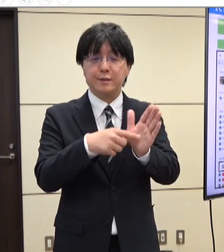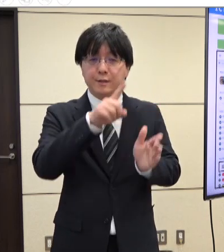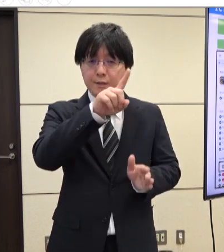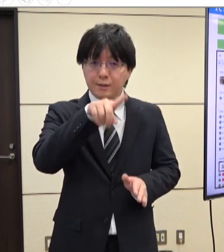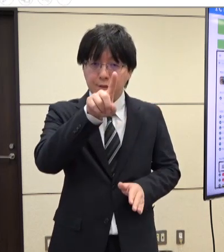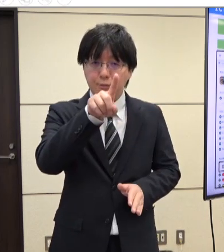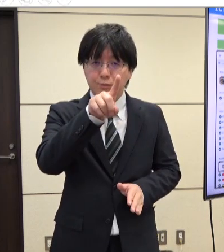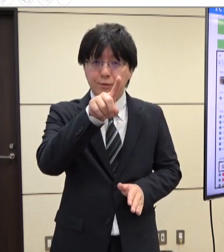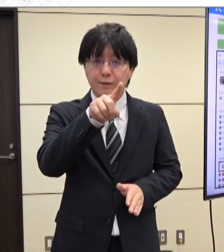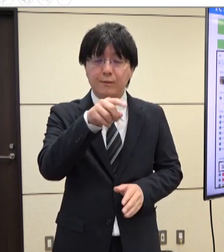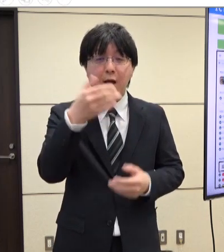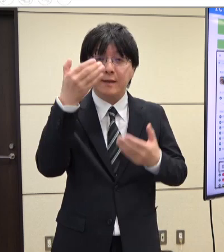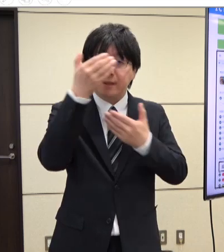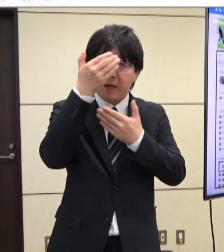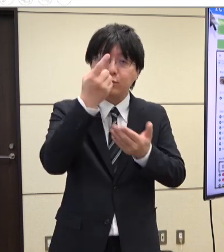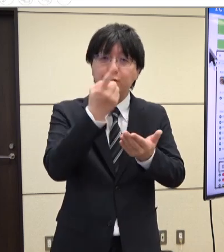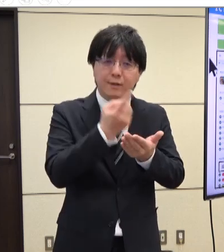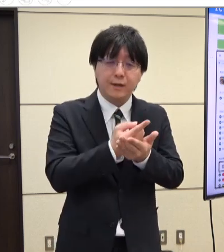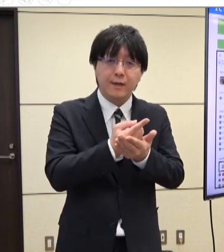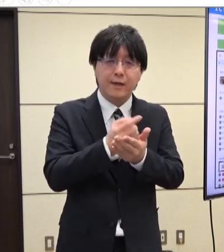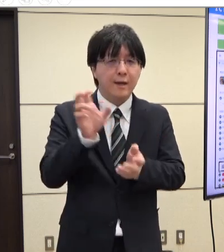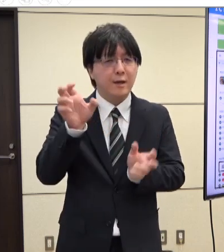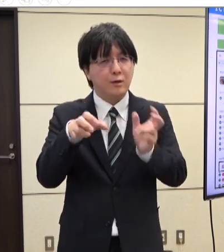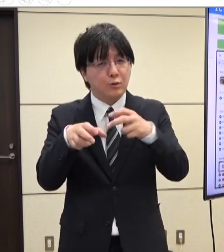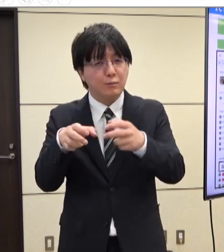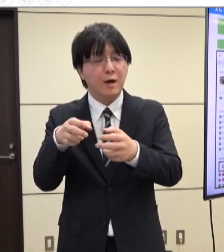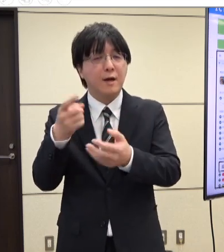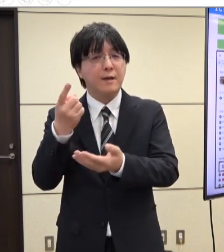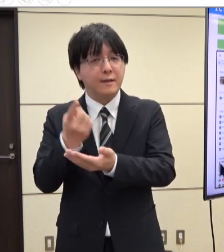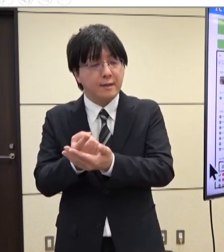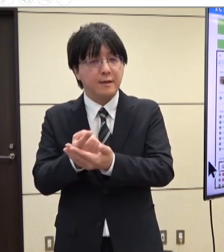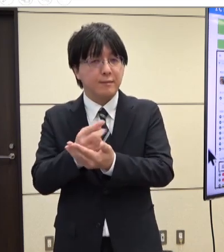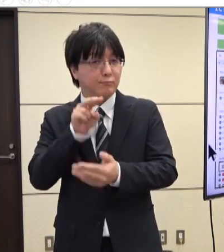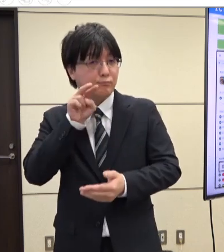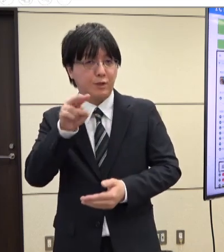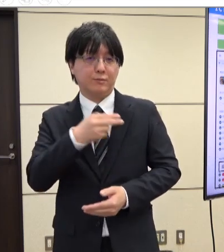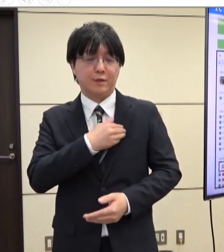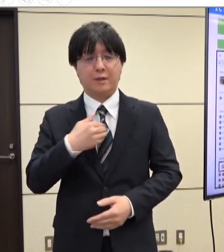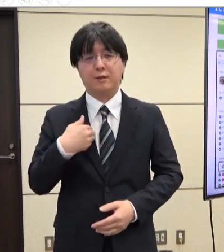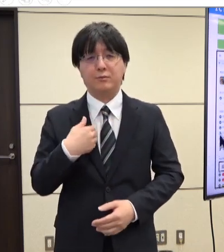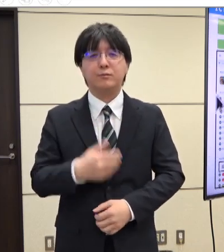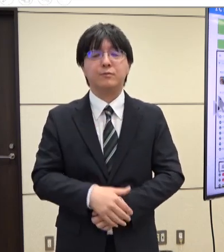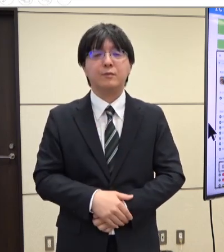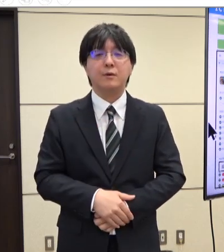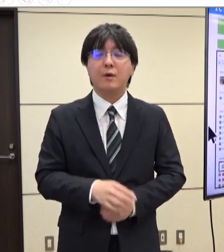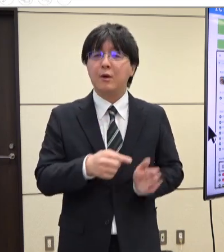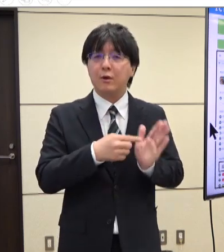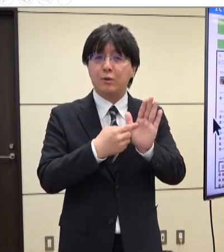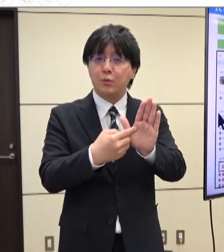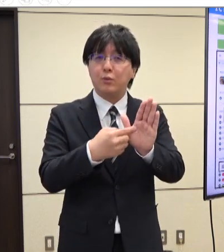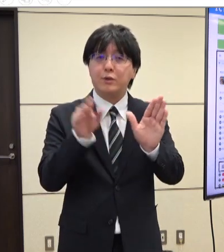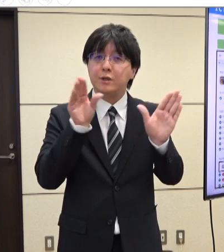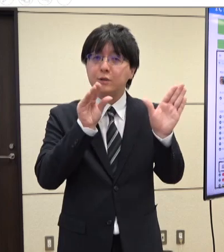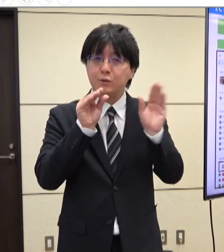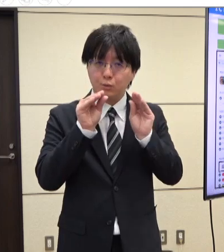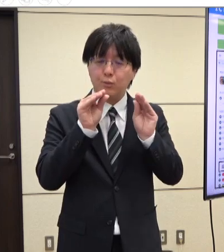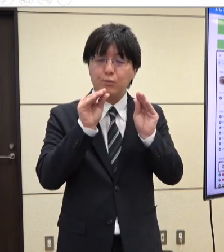れば猿だけとか熊だけといったようなことも可能です。それから表示情報で、